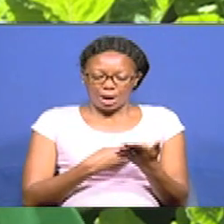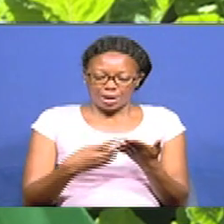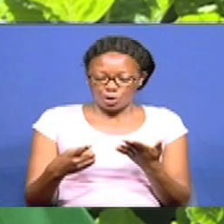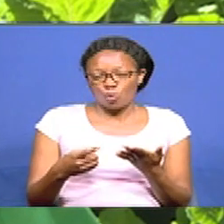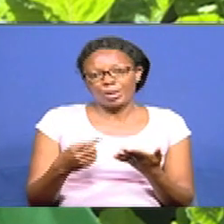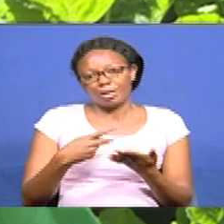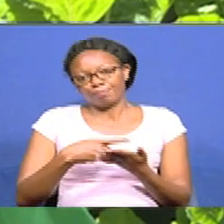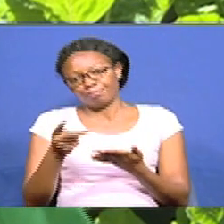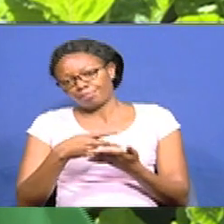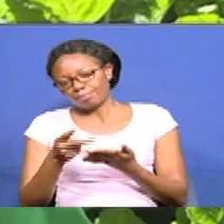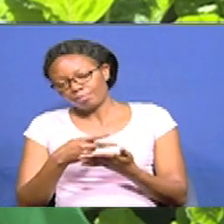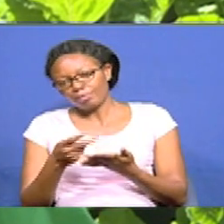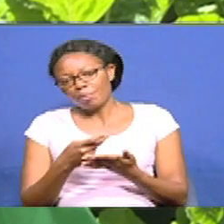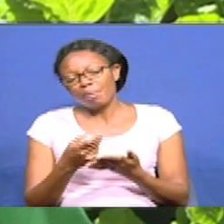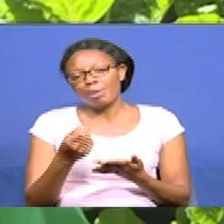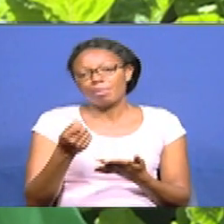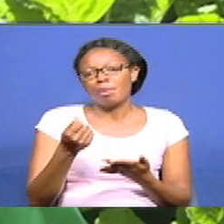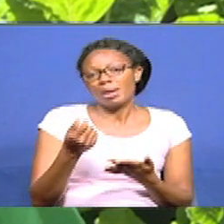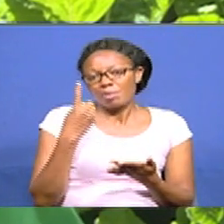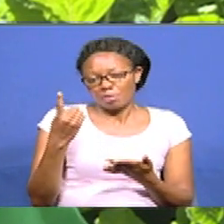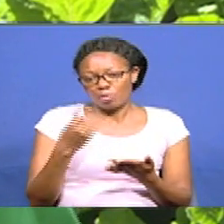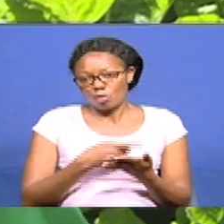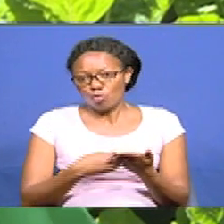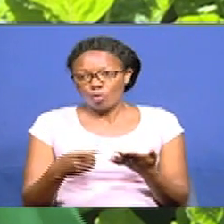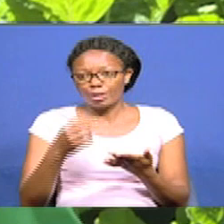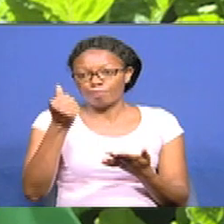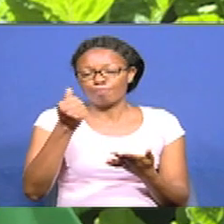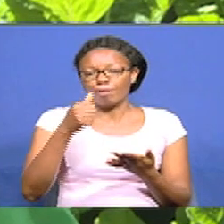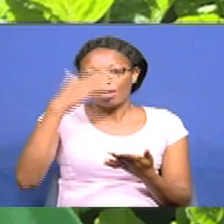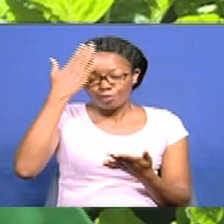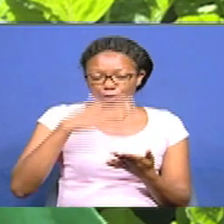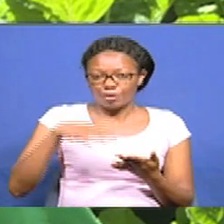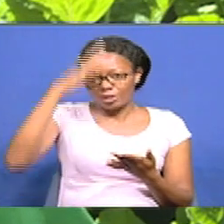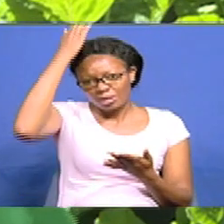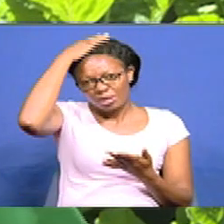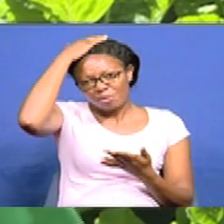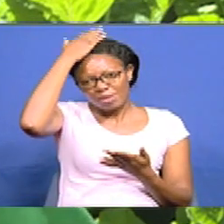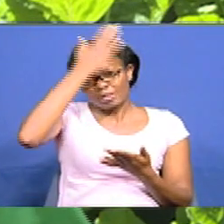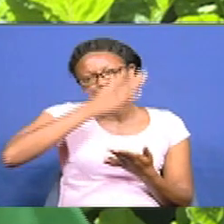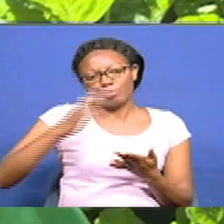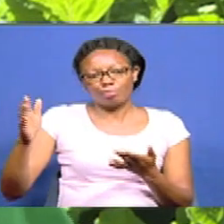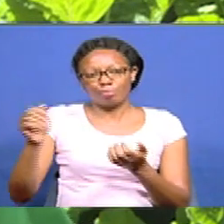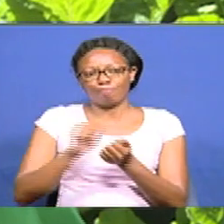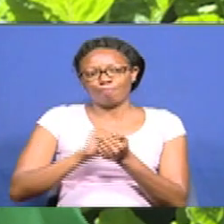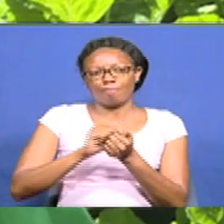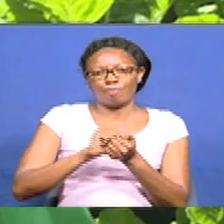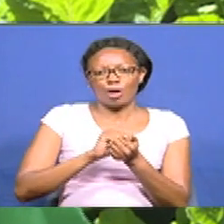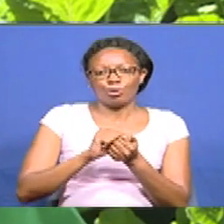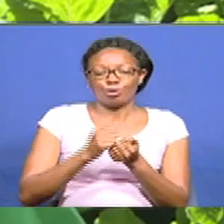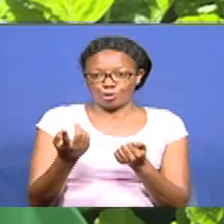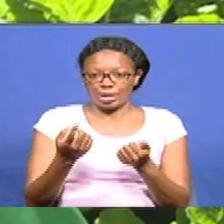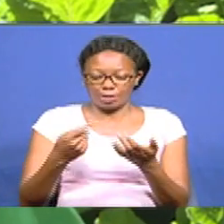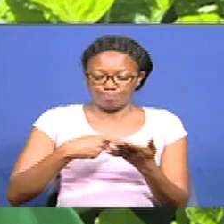kitu kidogo sana, karo kidogo sana. Kama wiki moja, hiyo ni siku tano, kuanzia Jumatatu hadi Ijumaa, huwa